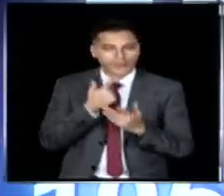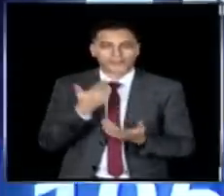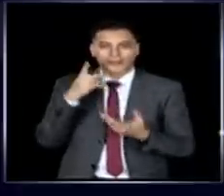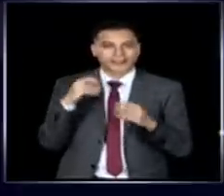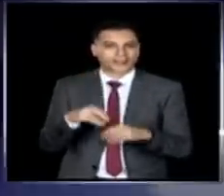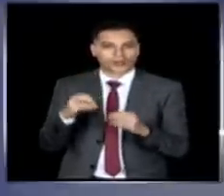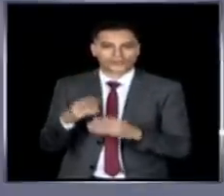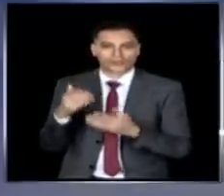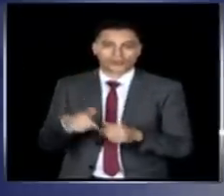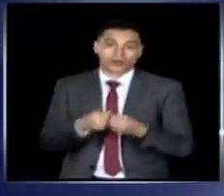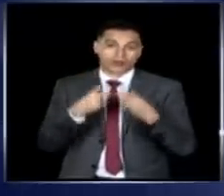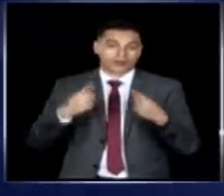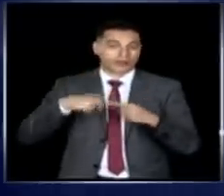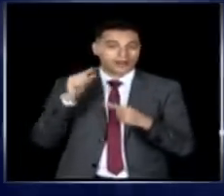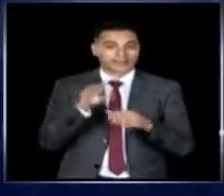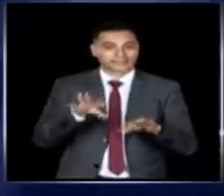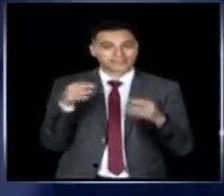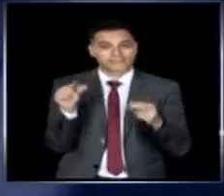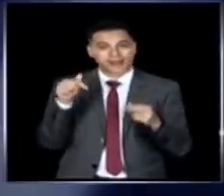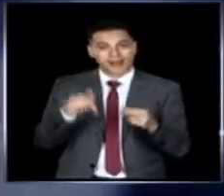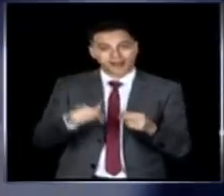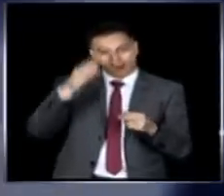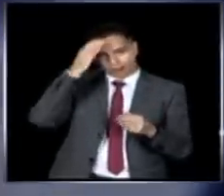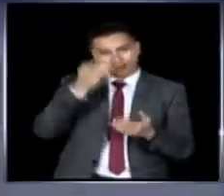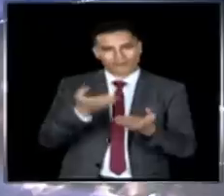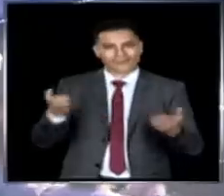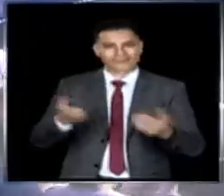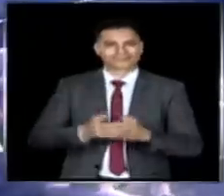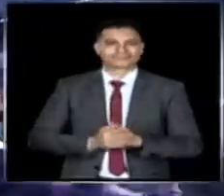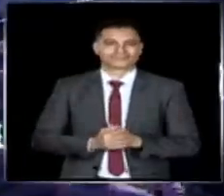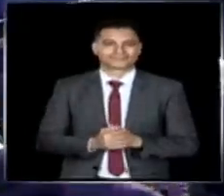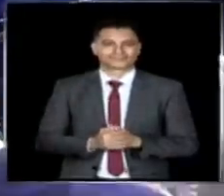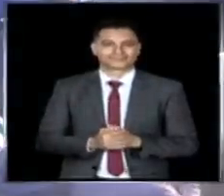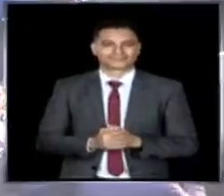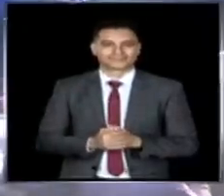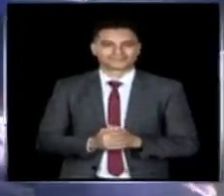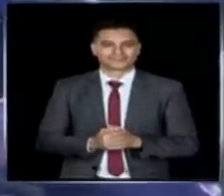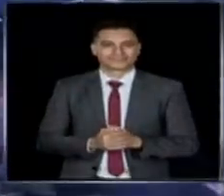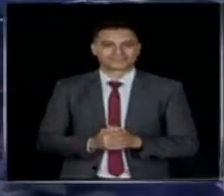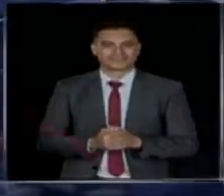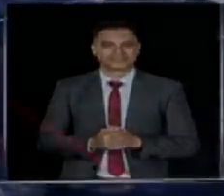التوفيق وإلى اللقاء وحلقة جديدة مع العباقرة.